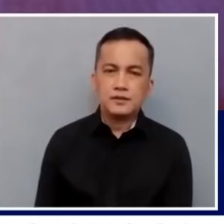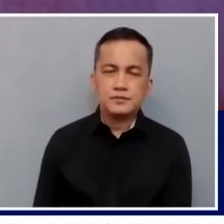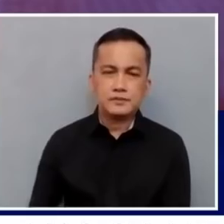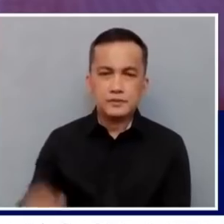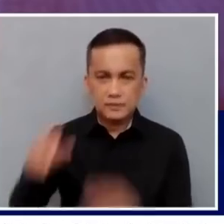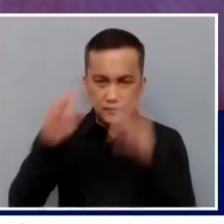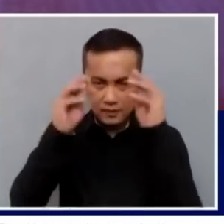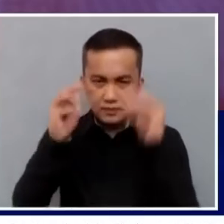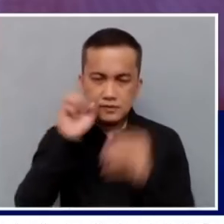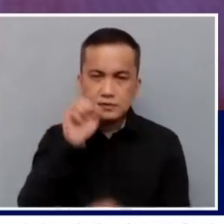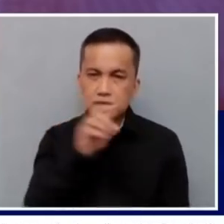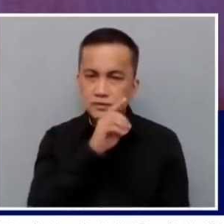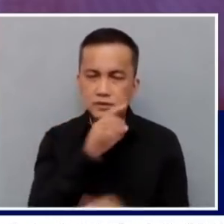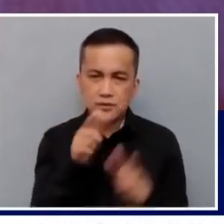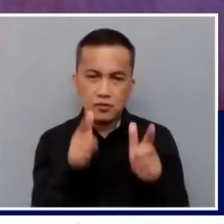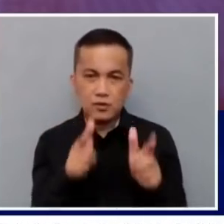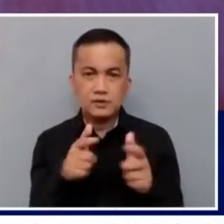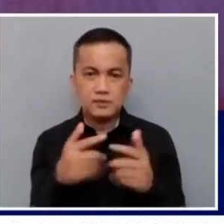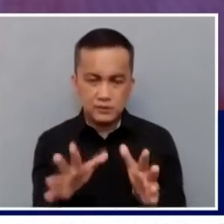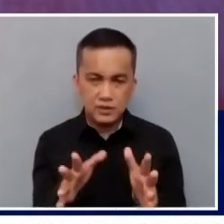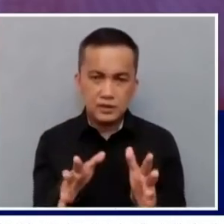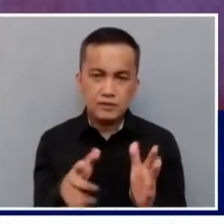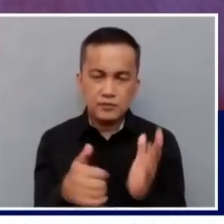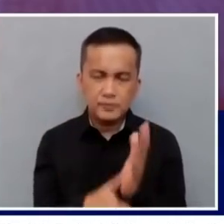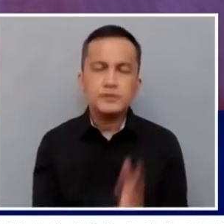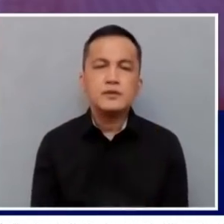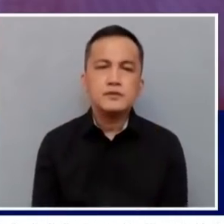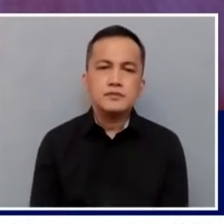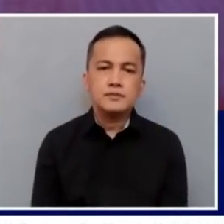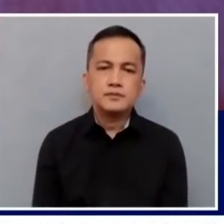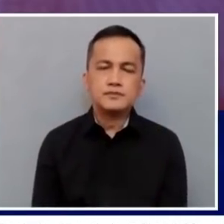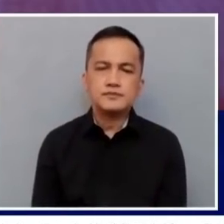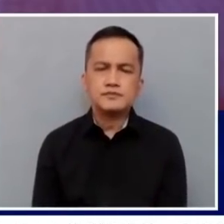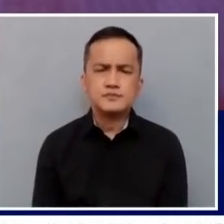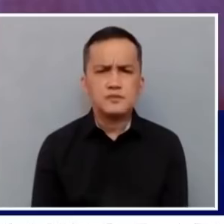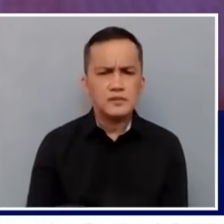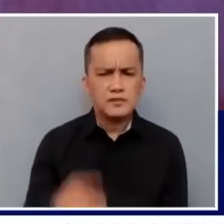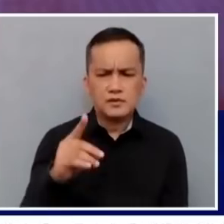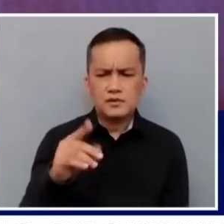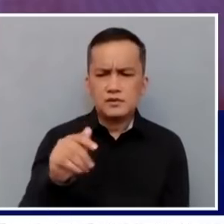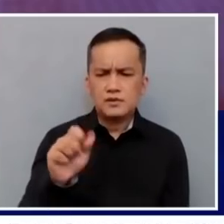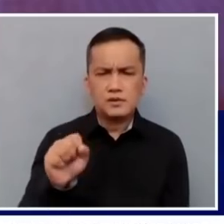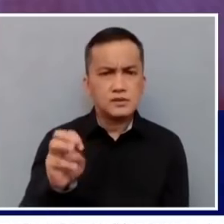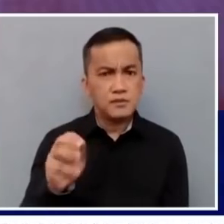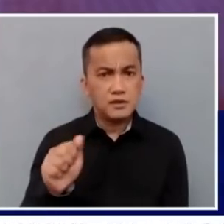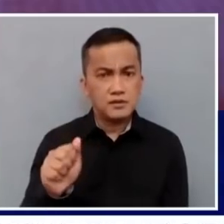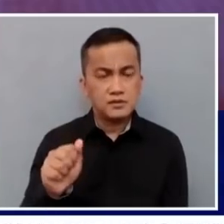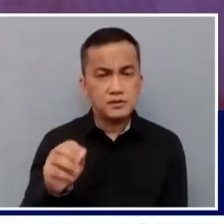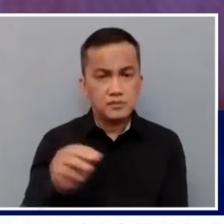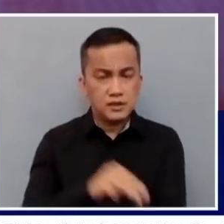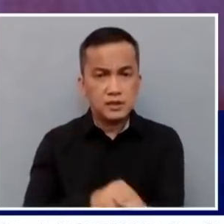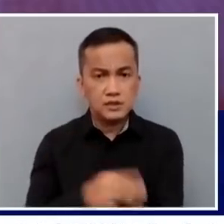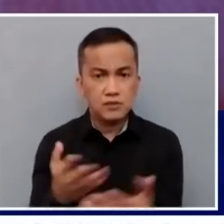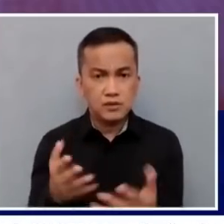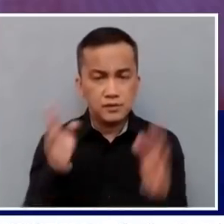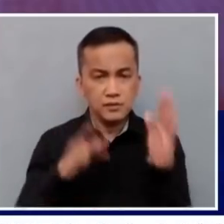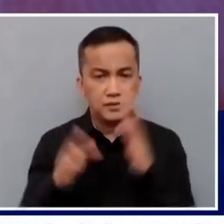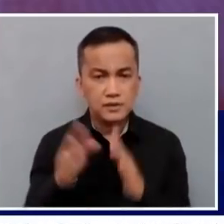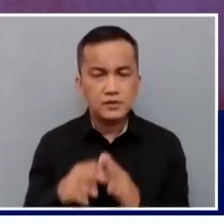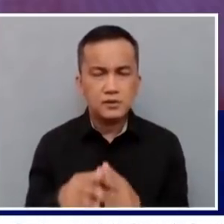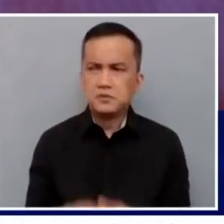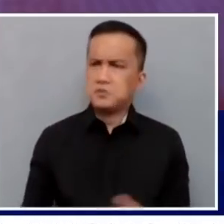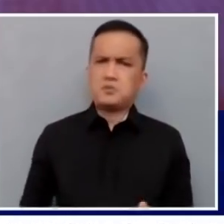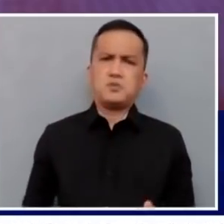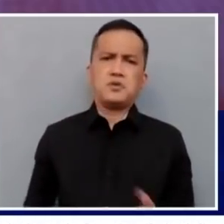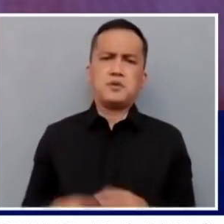mukhang tapos na. Tapos na bumoto. Tapos na. Sa Dasma ba, sa Makati, walang problema? Walang problema, maluwang, maluwag naman.